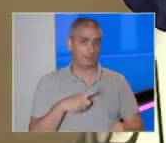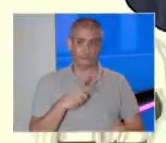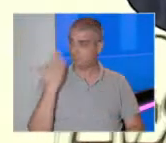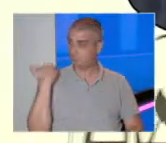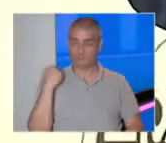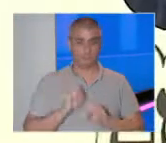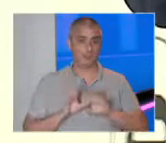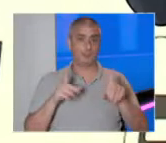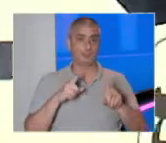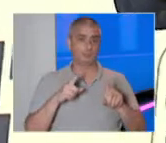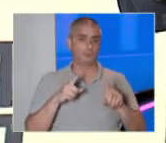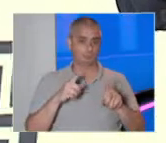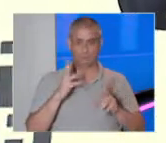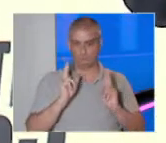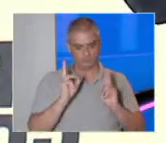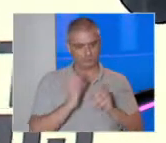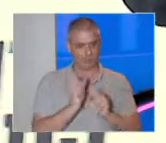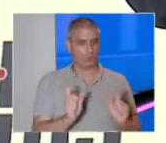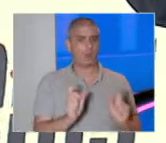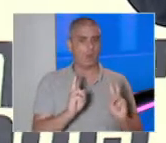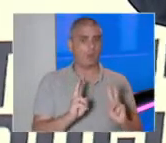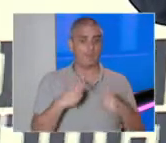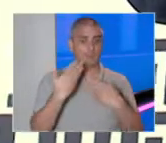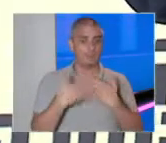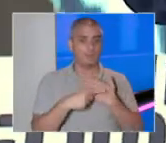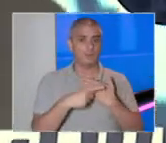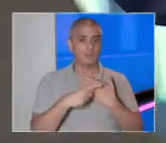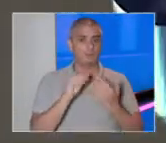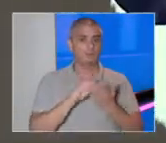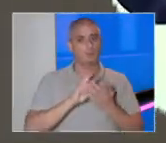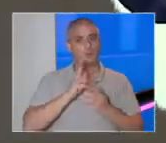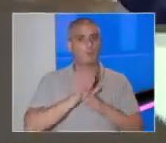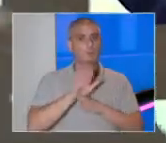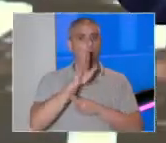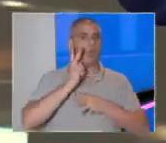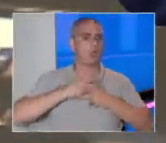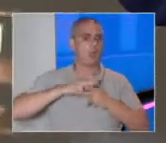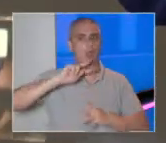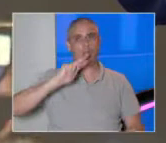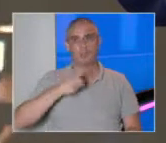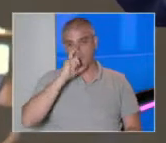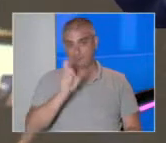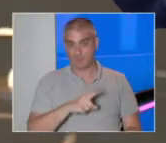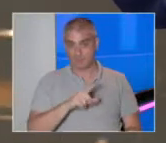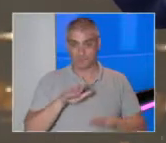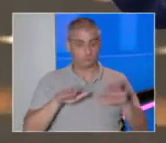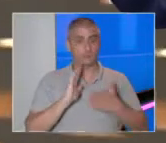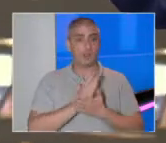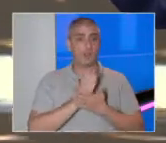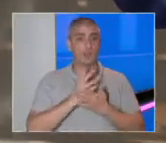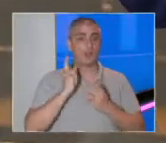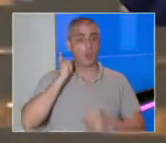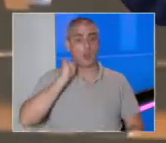מאז ההתפרצות שהיא נבלמה שם, אך בימים האחרונים נרשמה עלייה בשיעורי התחלואה במדינה. הממשלה החליטה